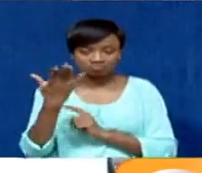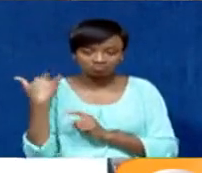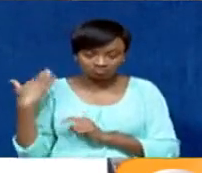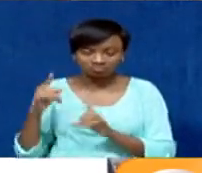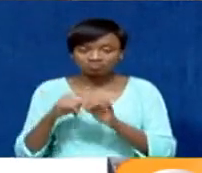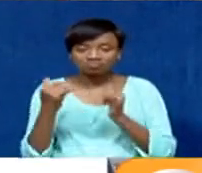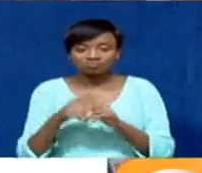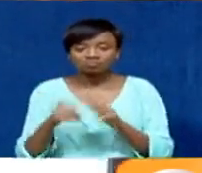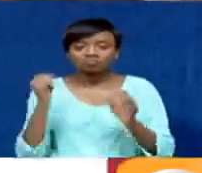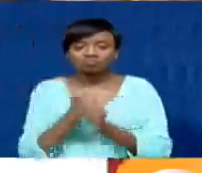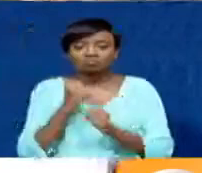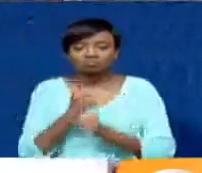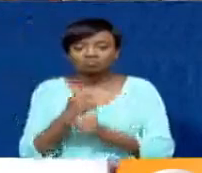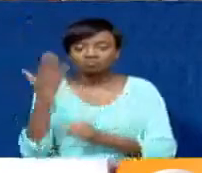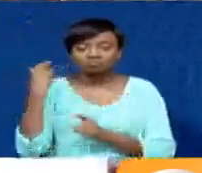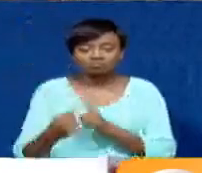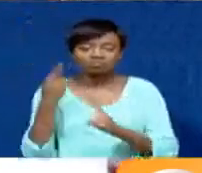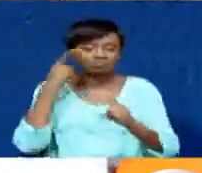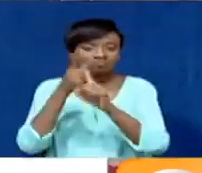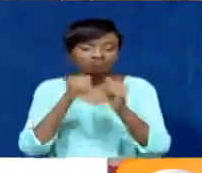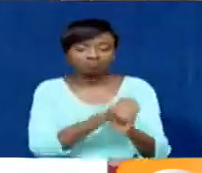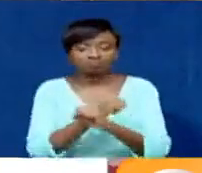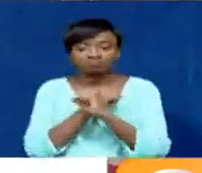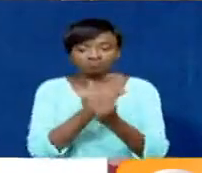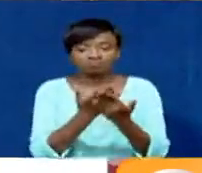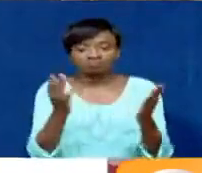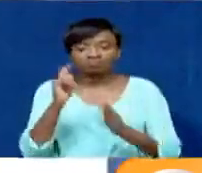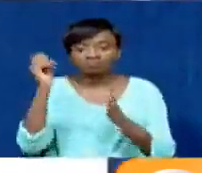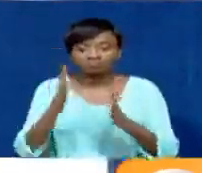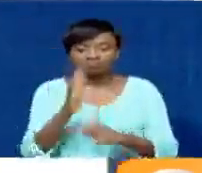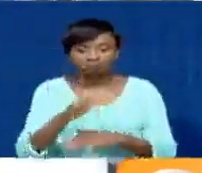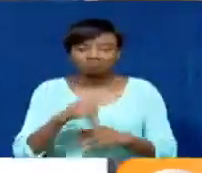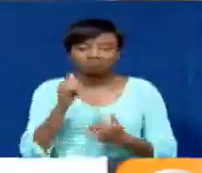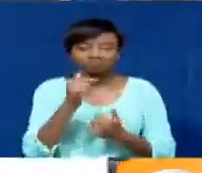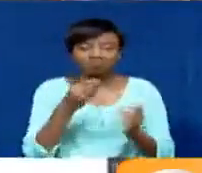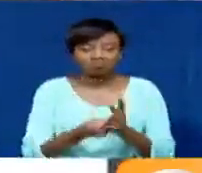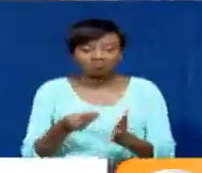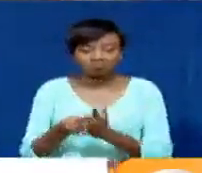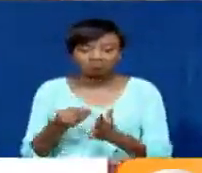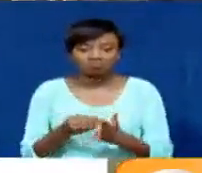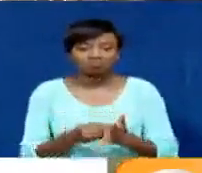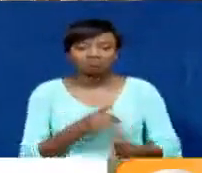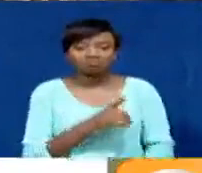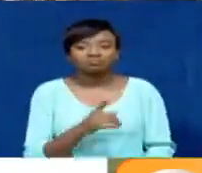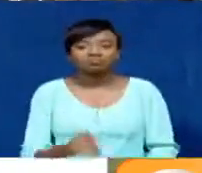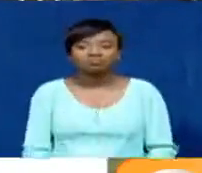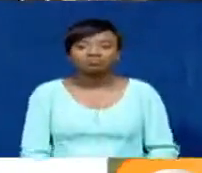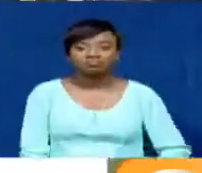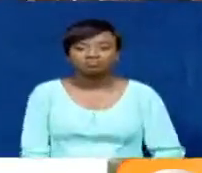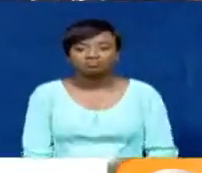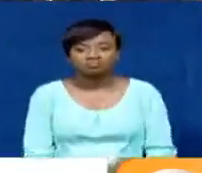lengo la kuwakinga Wakenya kutokana na bei za kiholela za mafuta, haswa bei za kimataifa zinapobadilika.